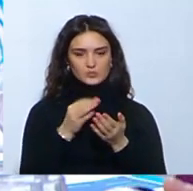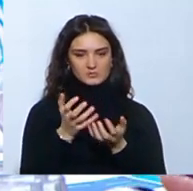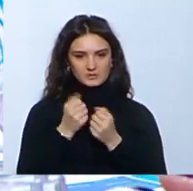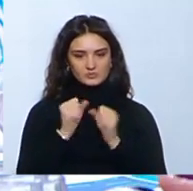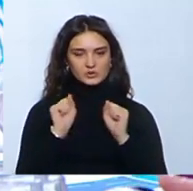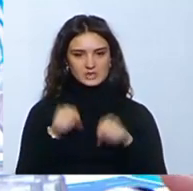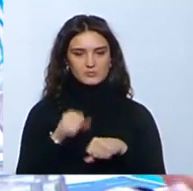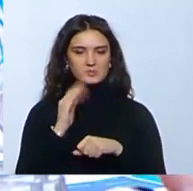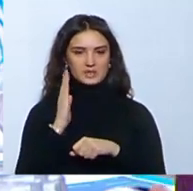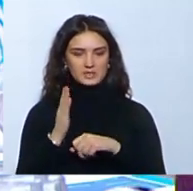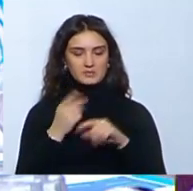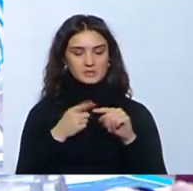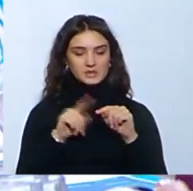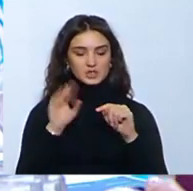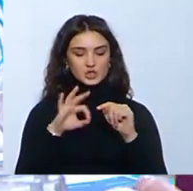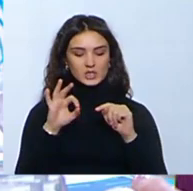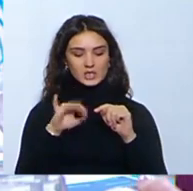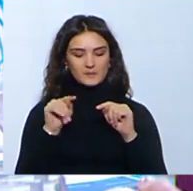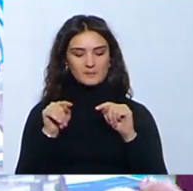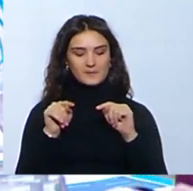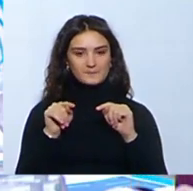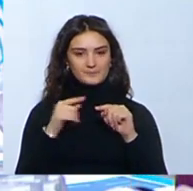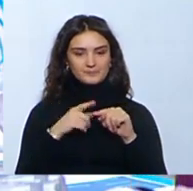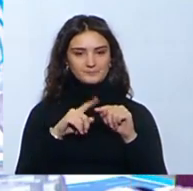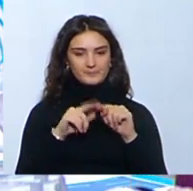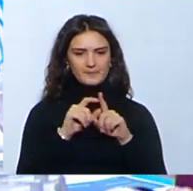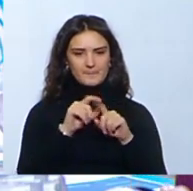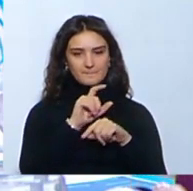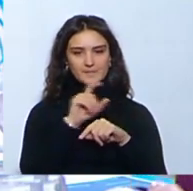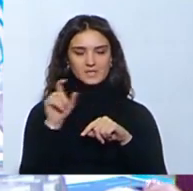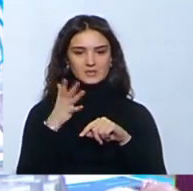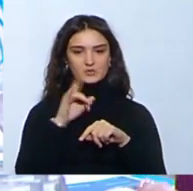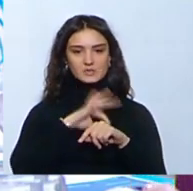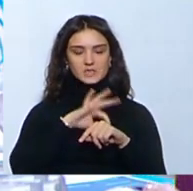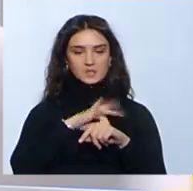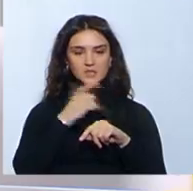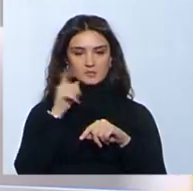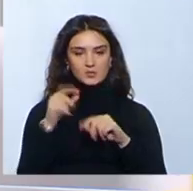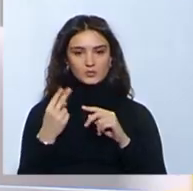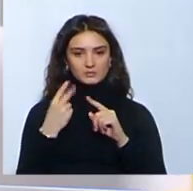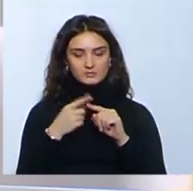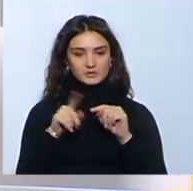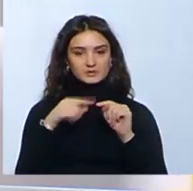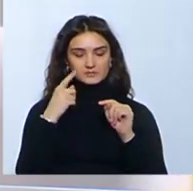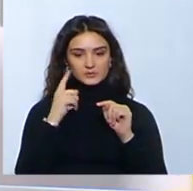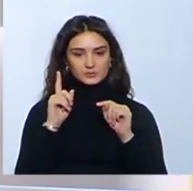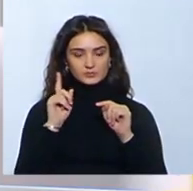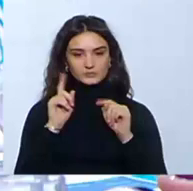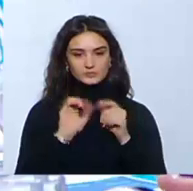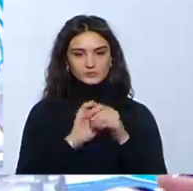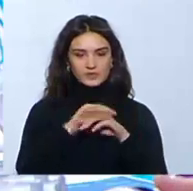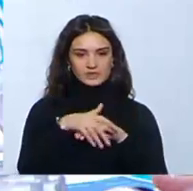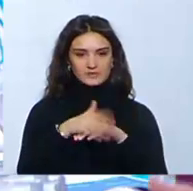მიღების შესაძლებლობა ექნება. ხოლო რაც შეეხება ფრაზას, რომელიც გამოიყენა ჩვენმა მაყურებელმა, მან ბრძანა რომ